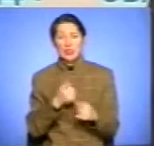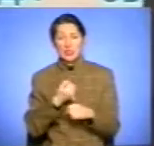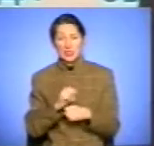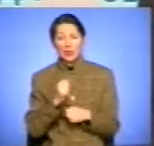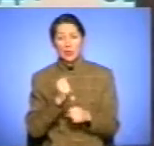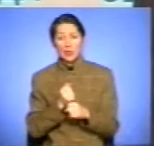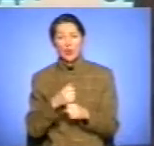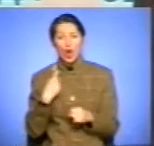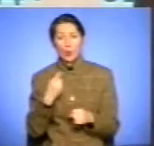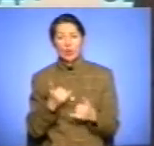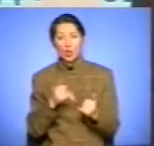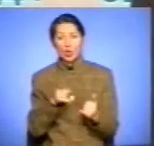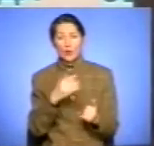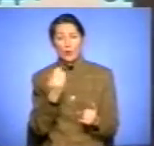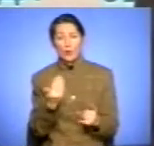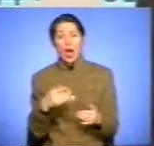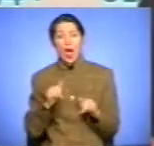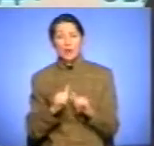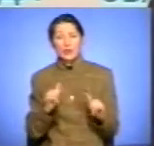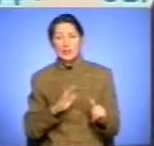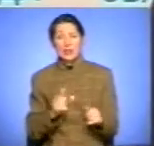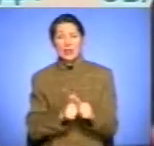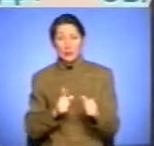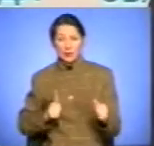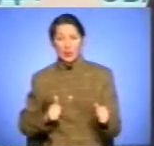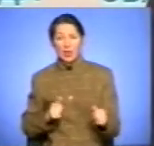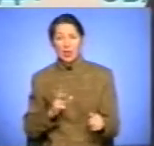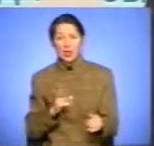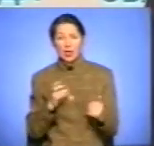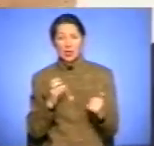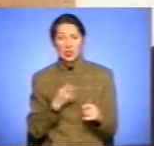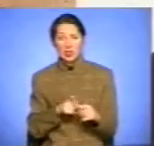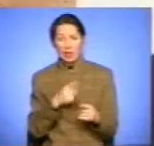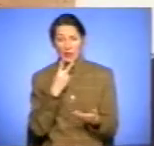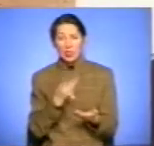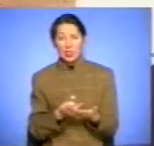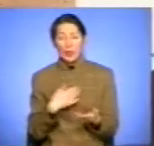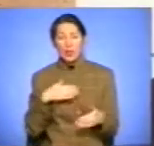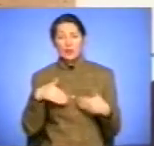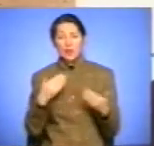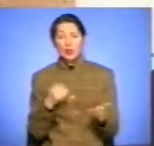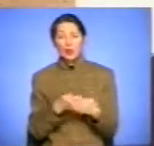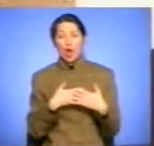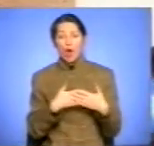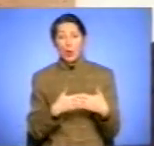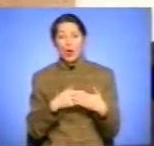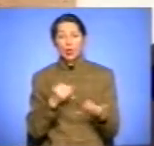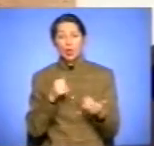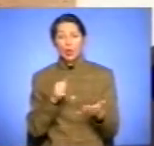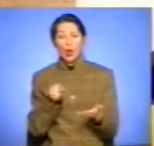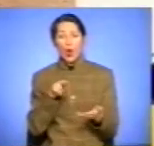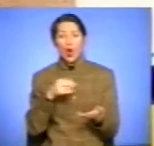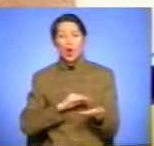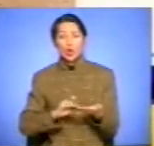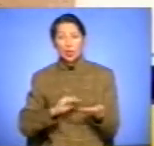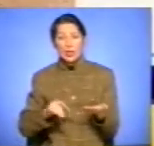області для того щоб вона розвивалася а не посла задніх Як сьогодні деколи це виглядає ми звертаємося до громади до журналістів і інформуємо